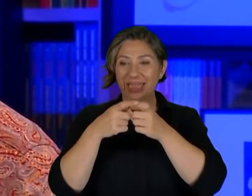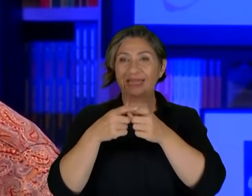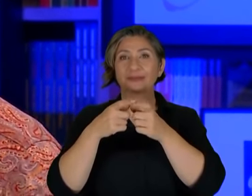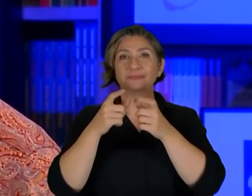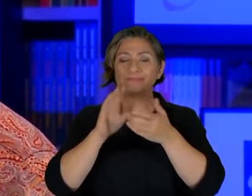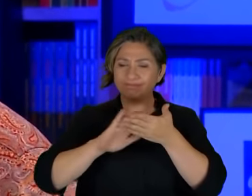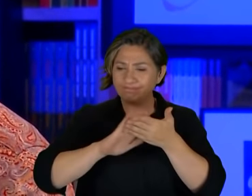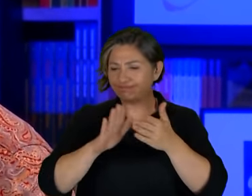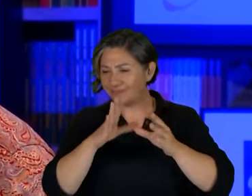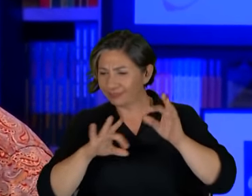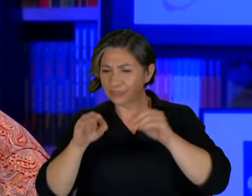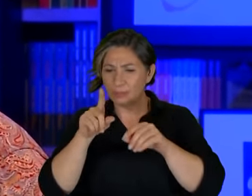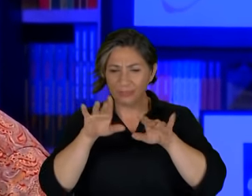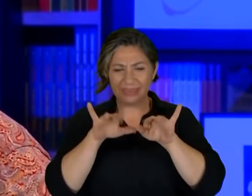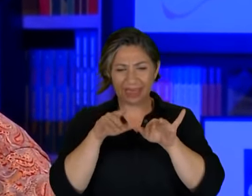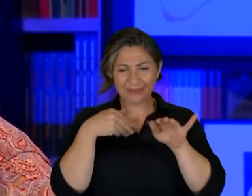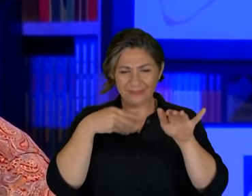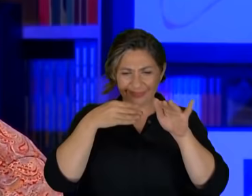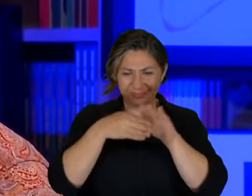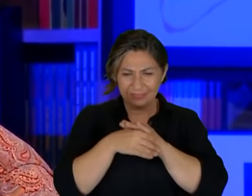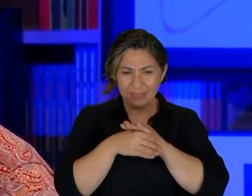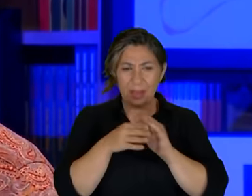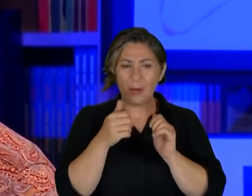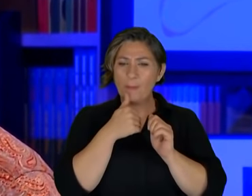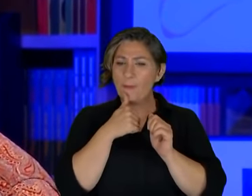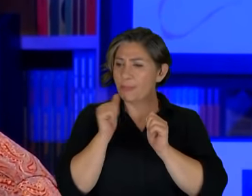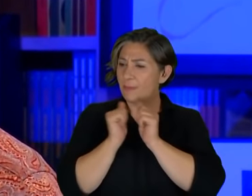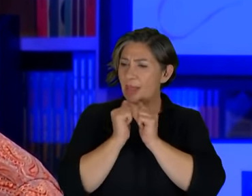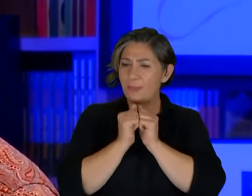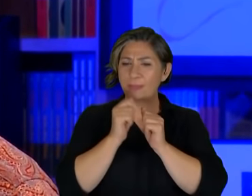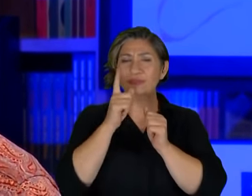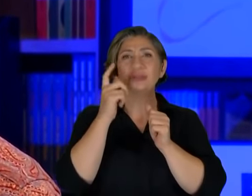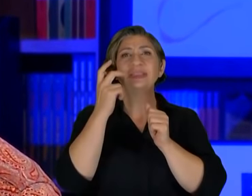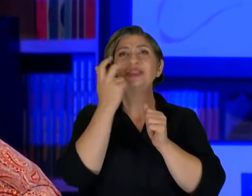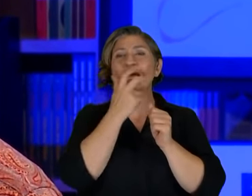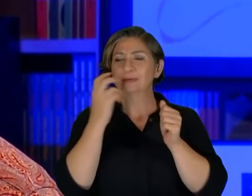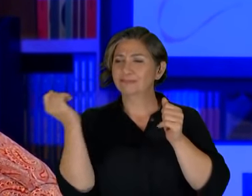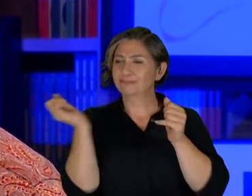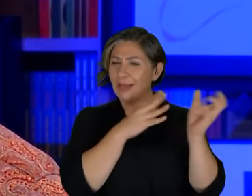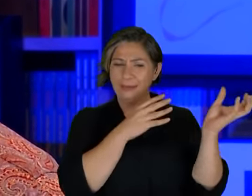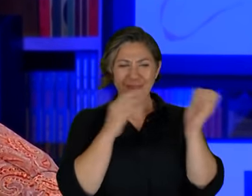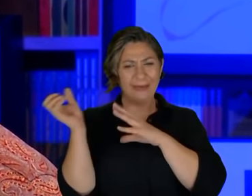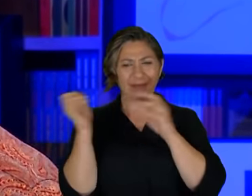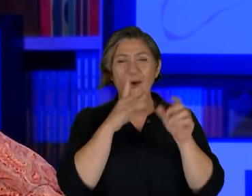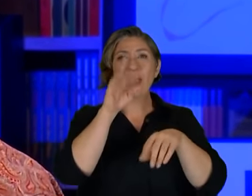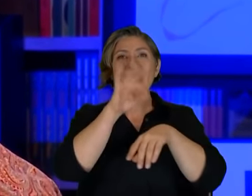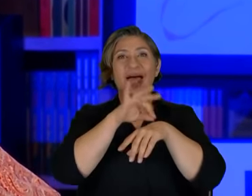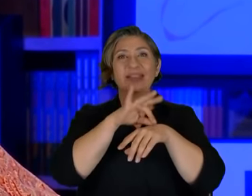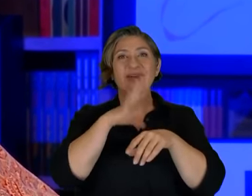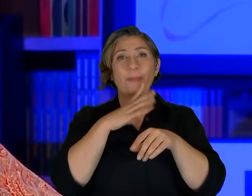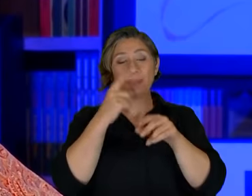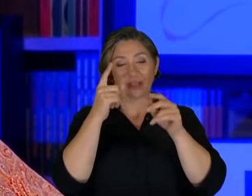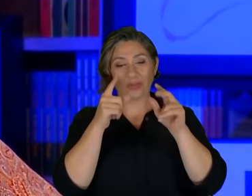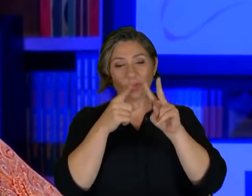disklerimi düzenlerken bir gün bilgisayara girdim ve işte babamla beraber bir solo atışmamızı gördüm ve orada şöyle bir an var. Böyle ben bir